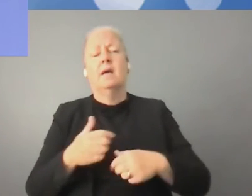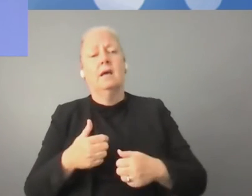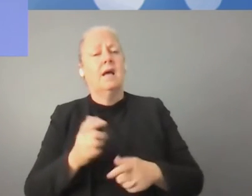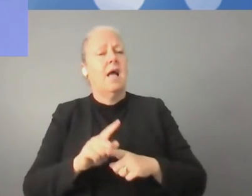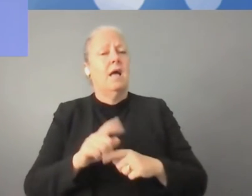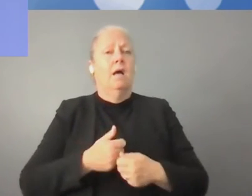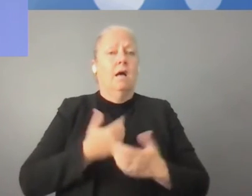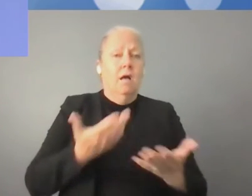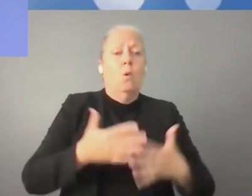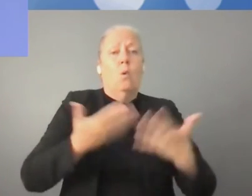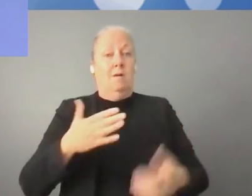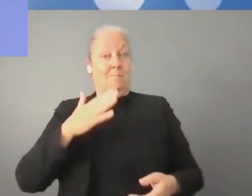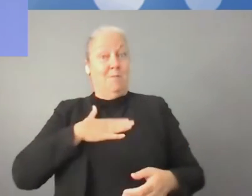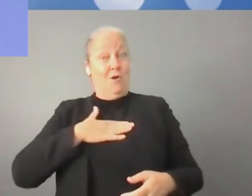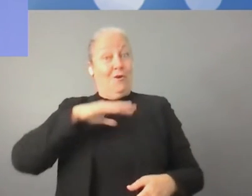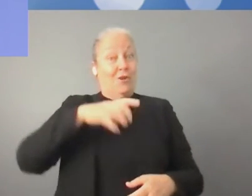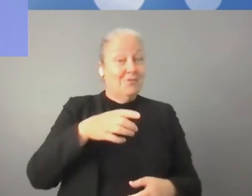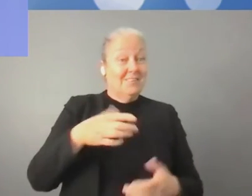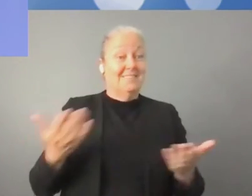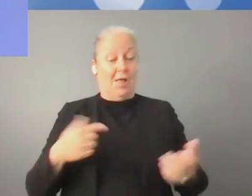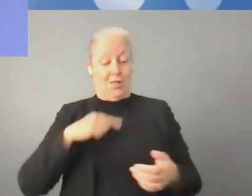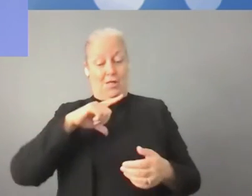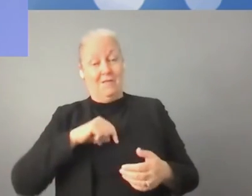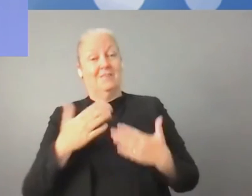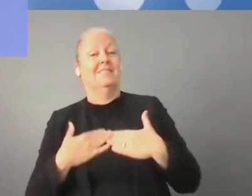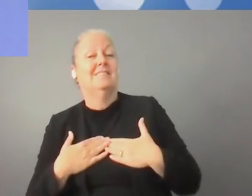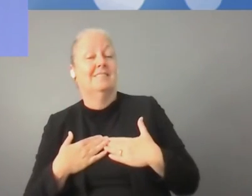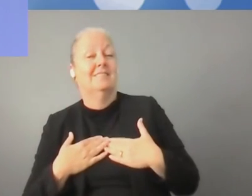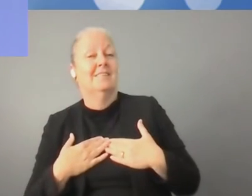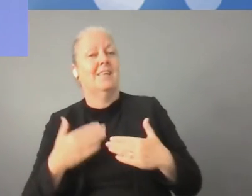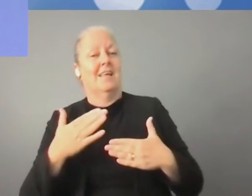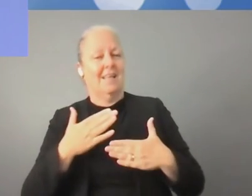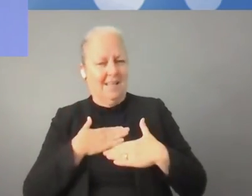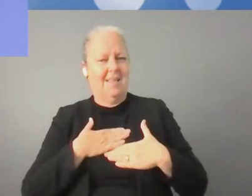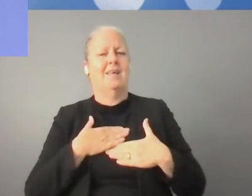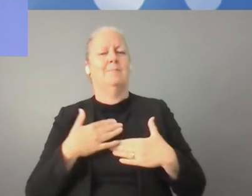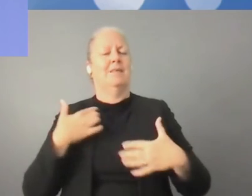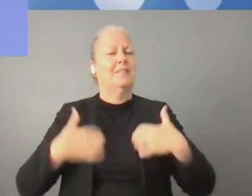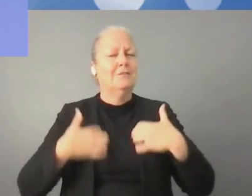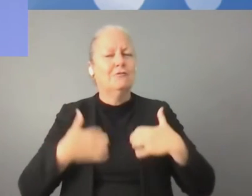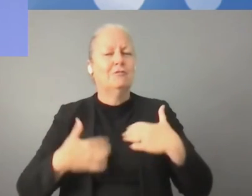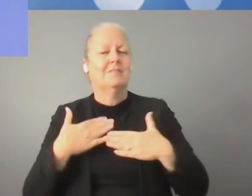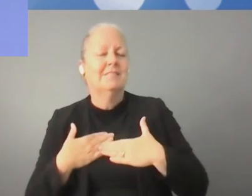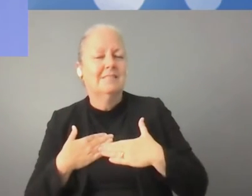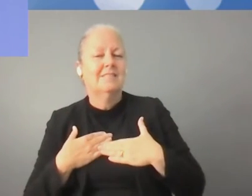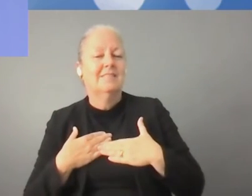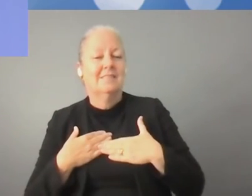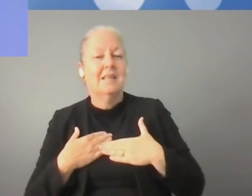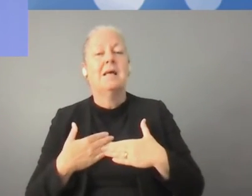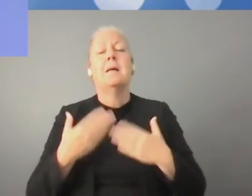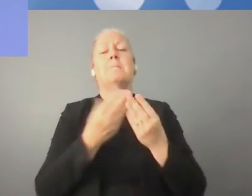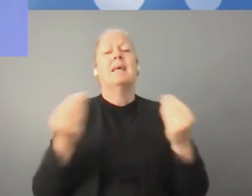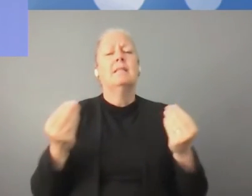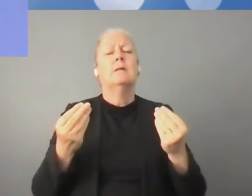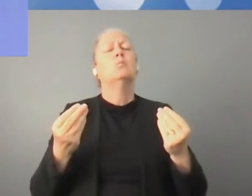Нужно ответить себе на вопрос, готовы ли люди учреждать стартапы, хотят ли они нести риски, готовы ли